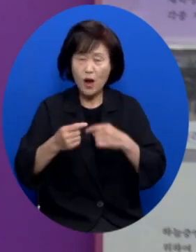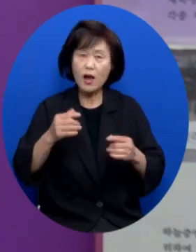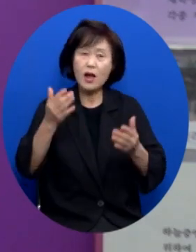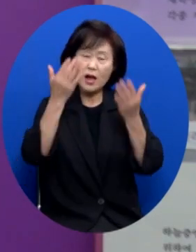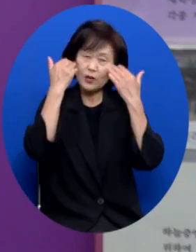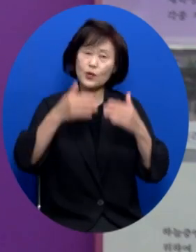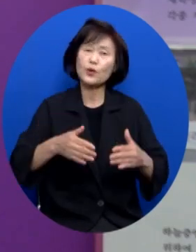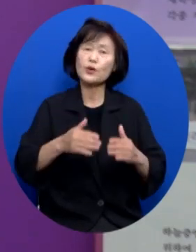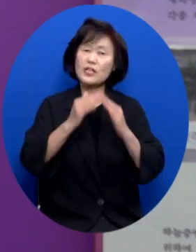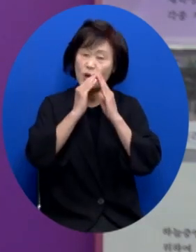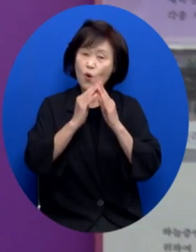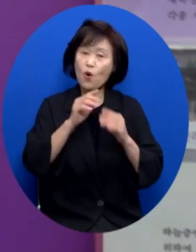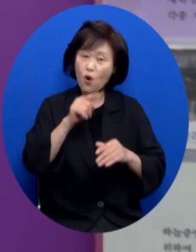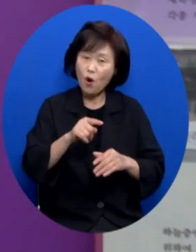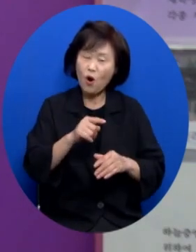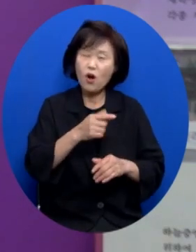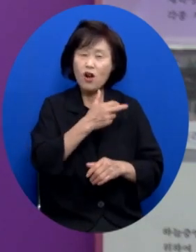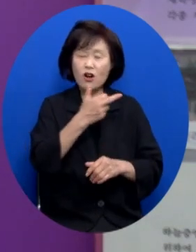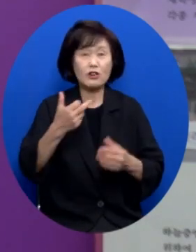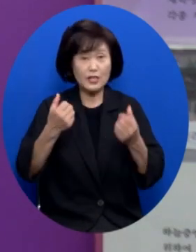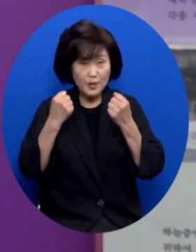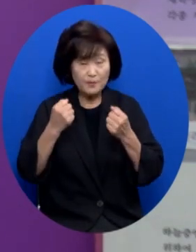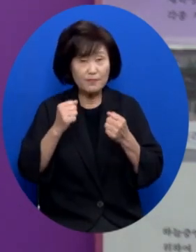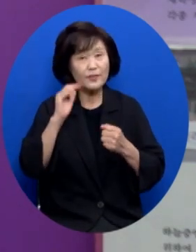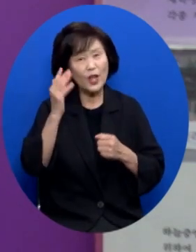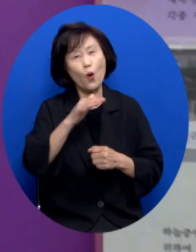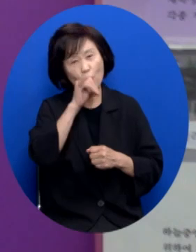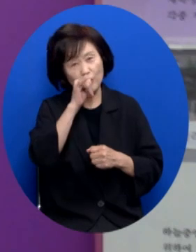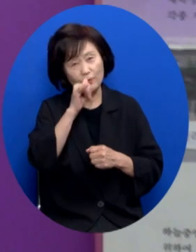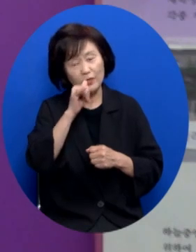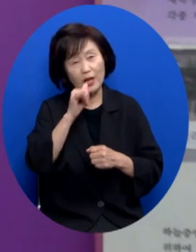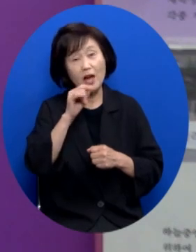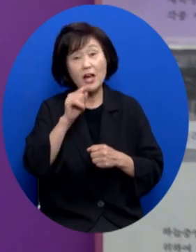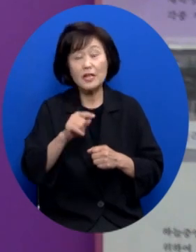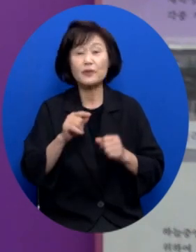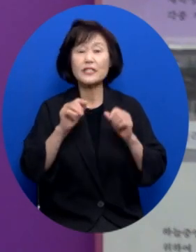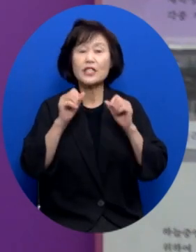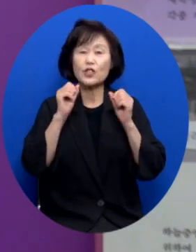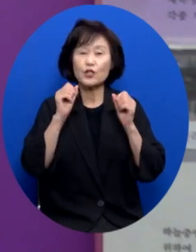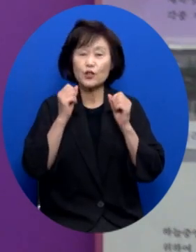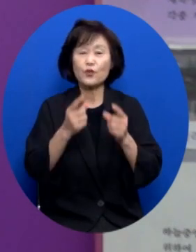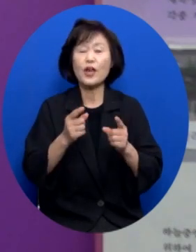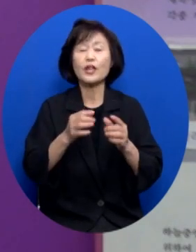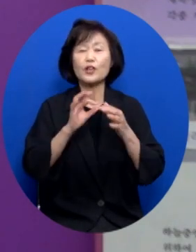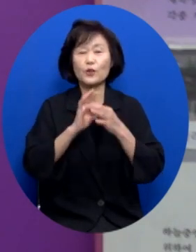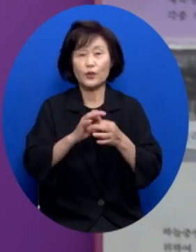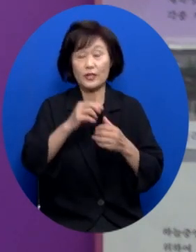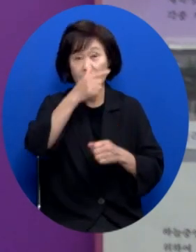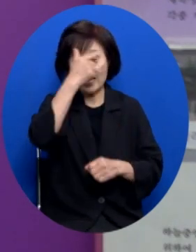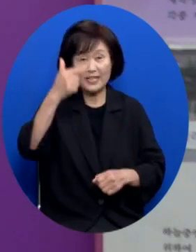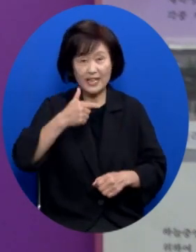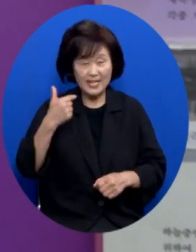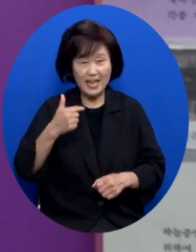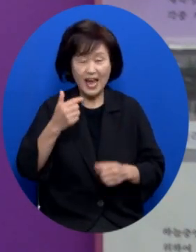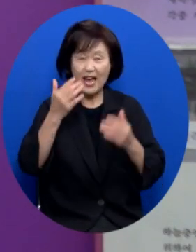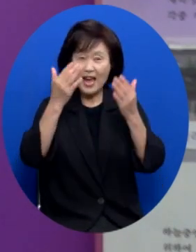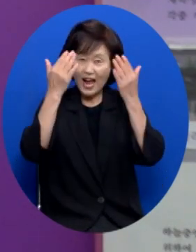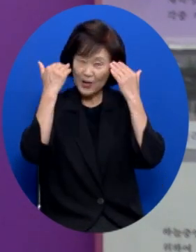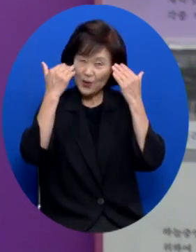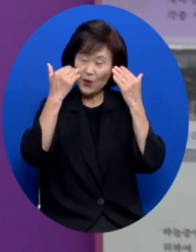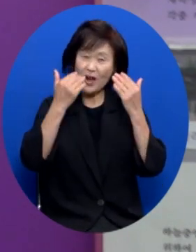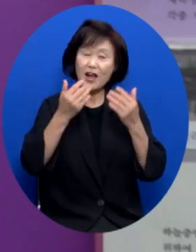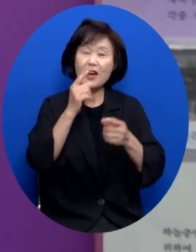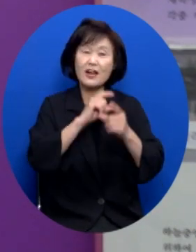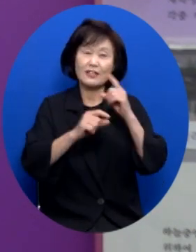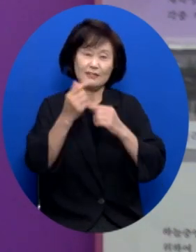교육에 이바지한 것이 가장 큰 힘이었다고 생각합니다. 이 기회를 통해서 탄자니아 학원 선교가 더